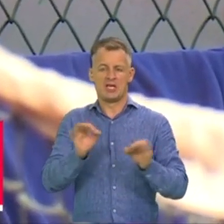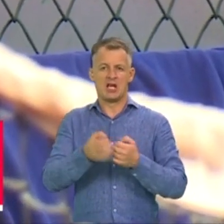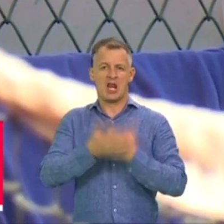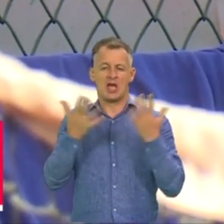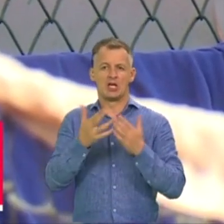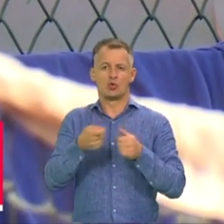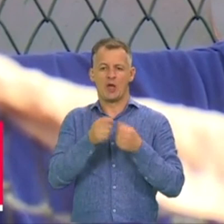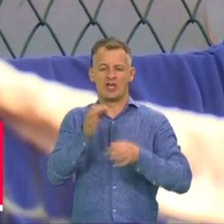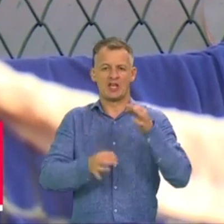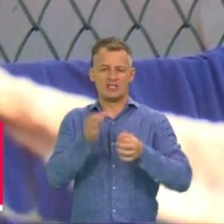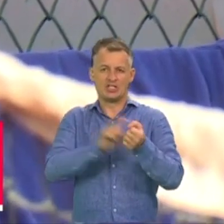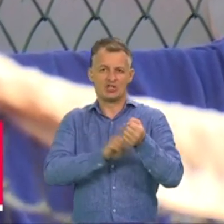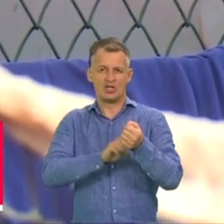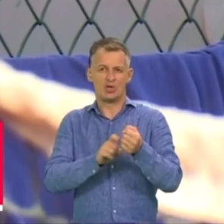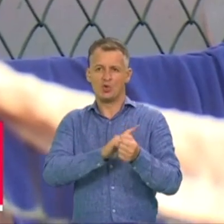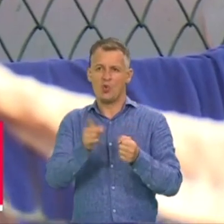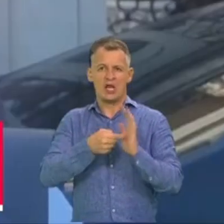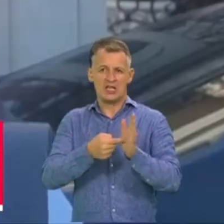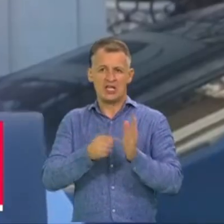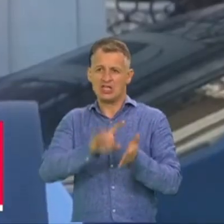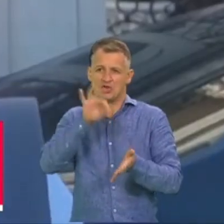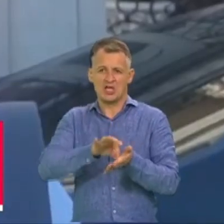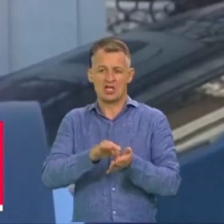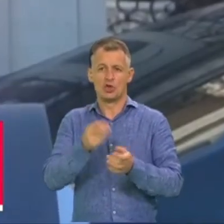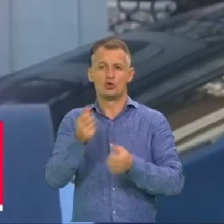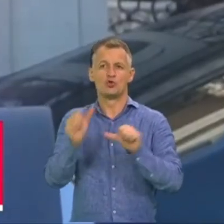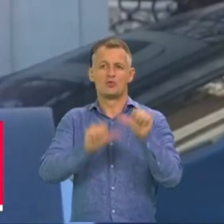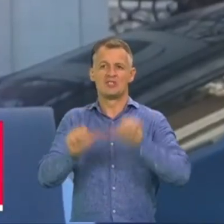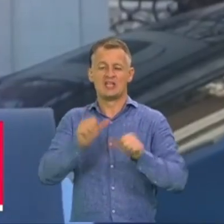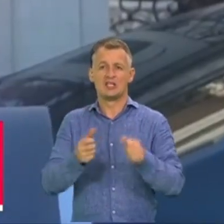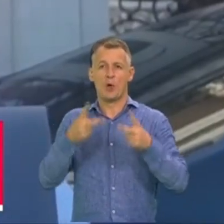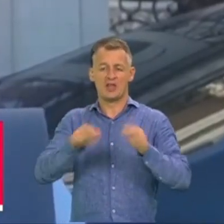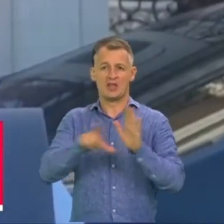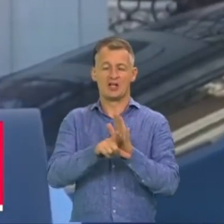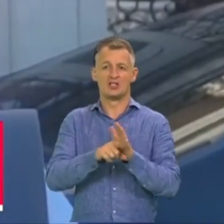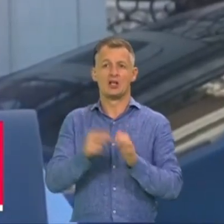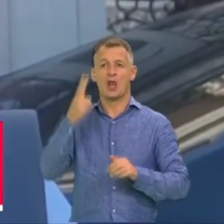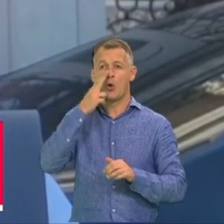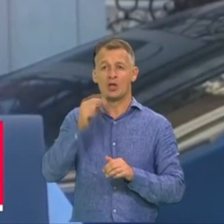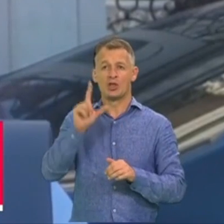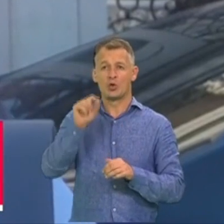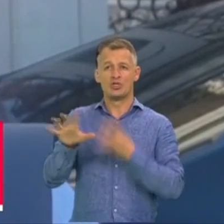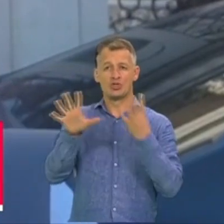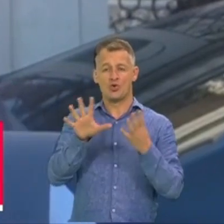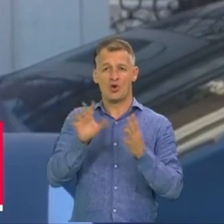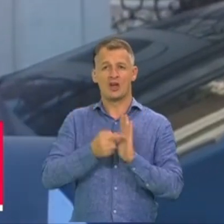și nu s-a găsit absolut niciodată substanțe interzise. La urină, doar pe data de 29, când a ieșit o cantitate